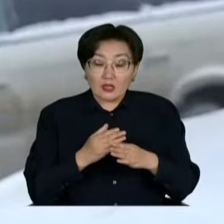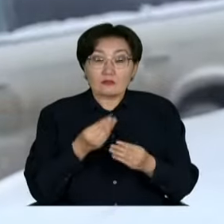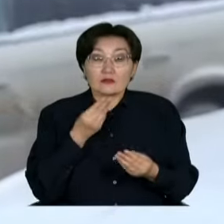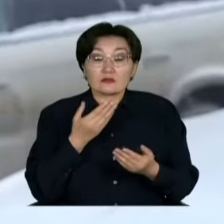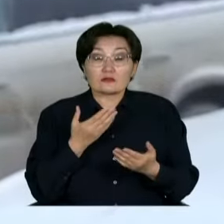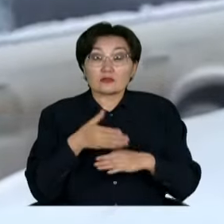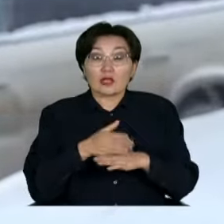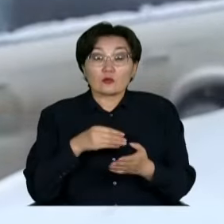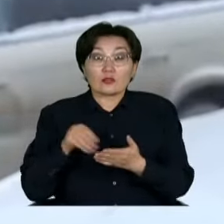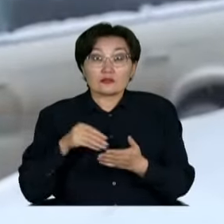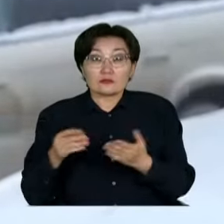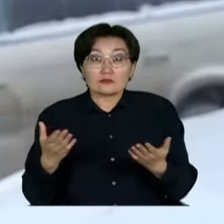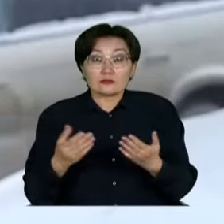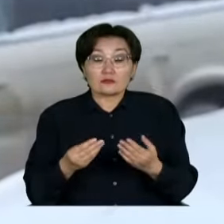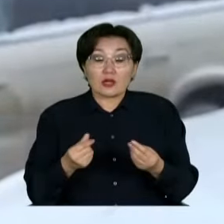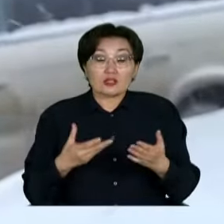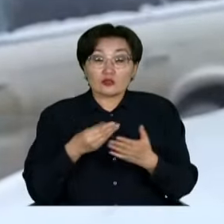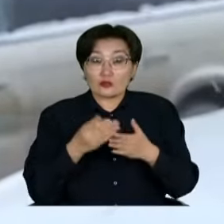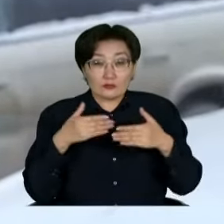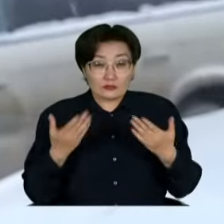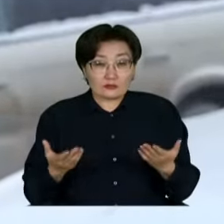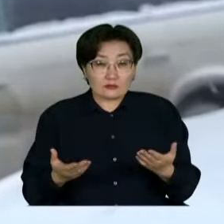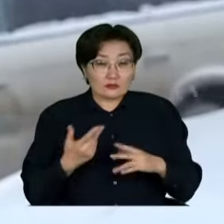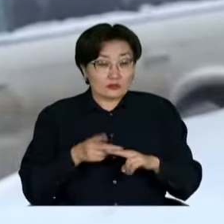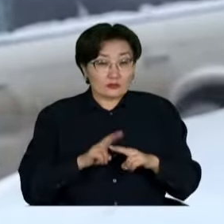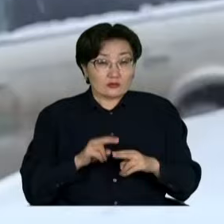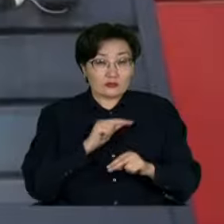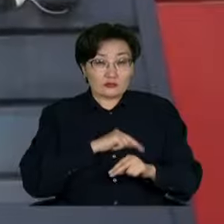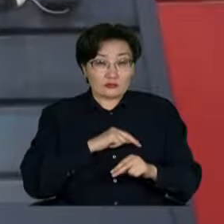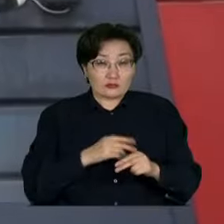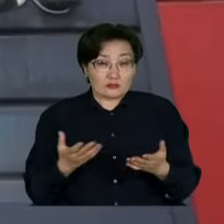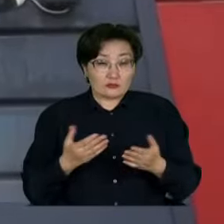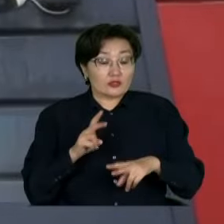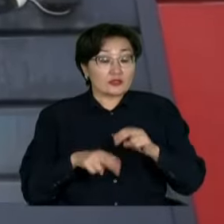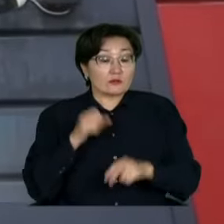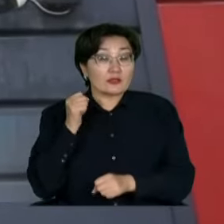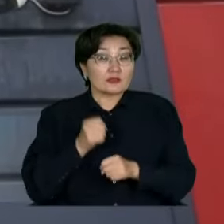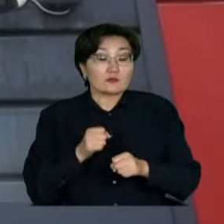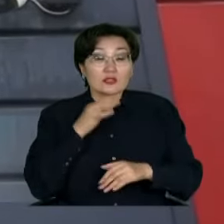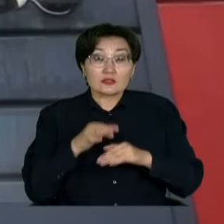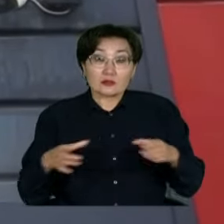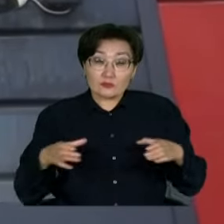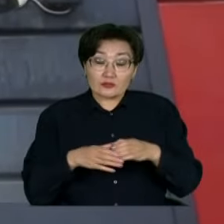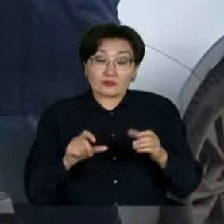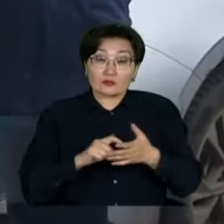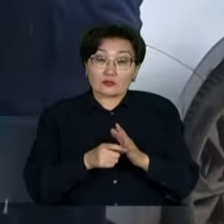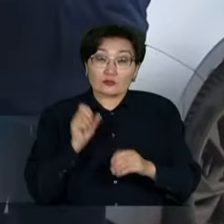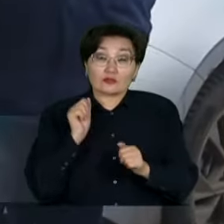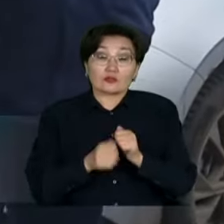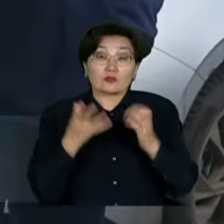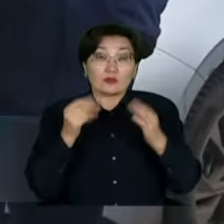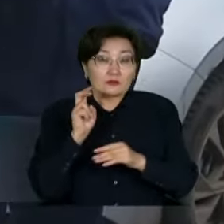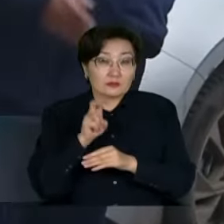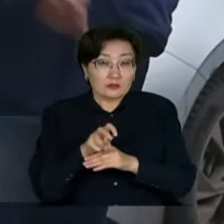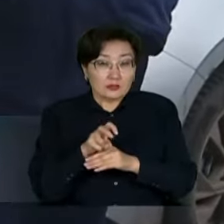жақта бізге нан беретін адам жоқ. Ақша бермейді. Сол үшін жұмыс жасайды. Құрылысшылар жауапты компанияның кеңсесіне күн сайын барып